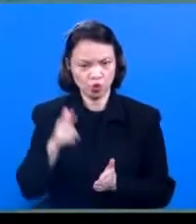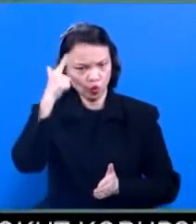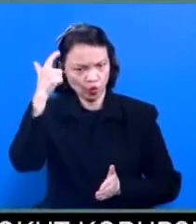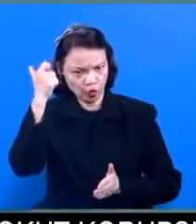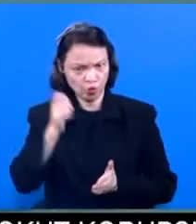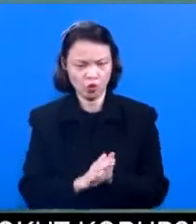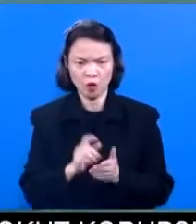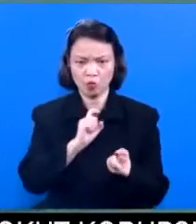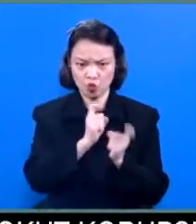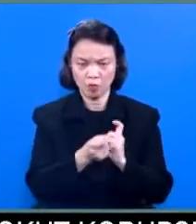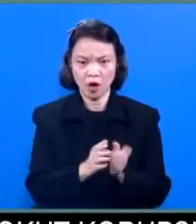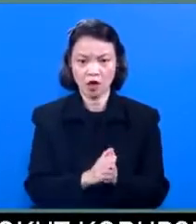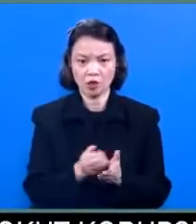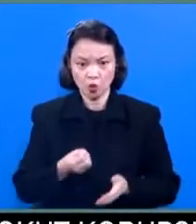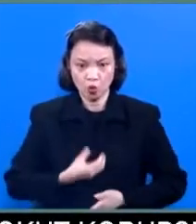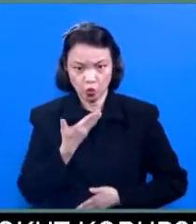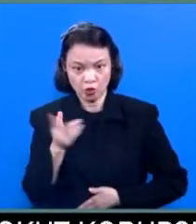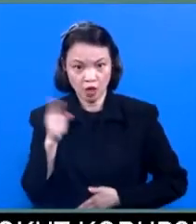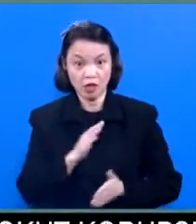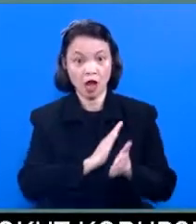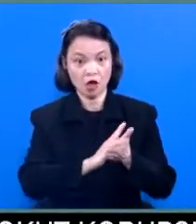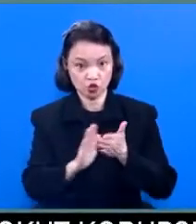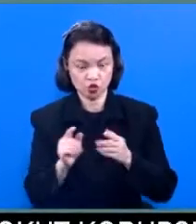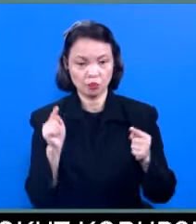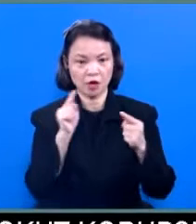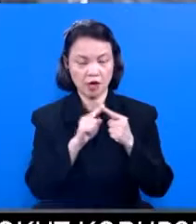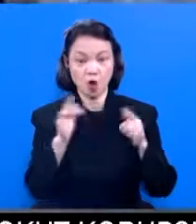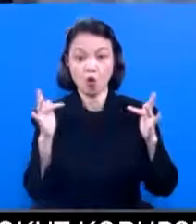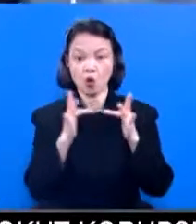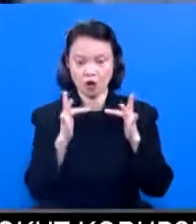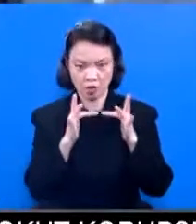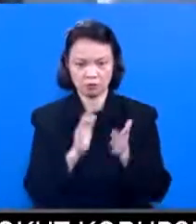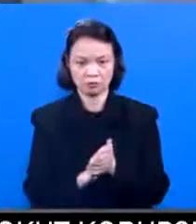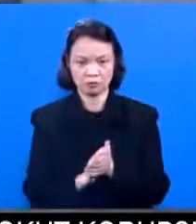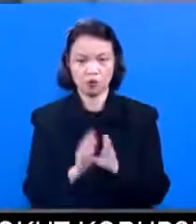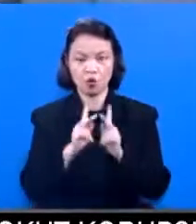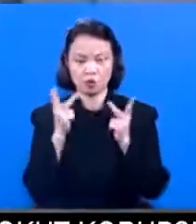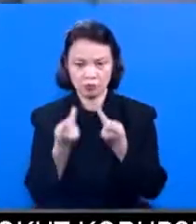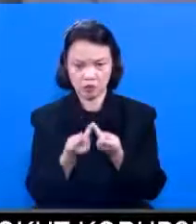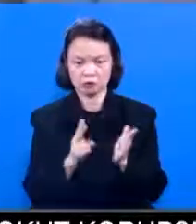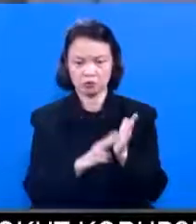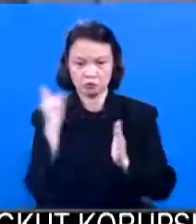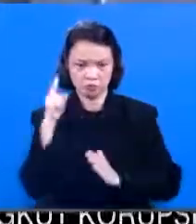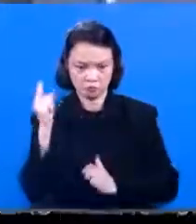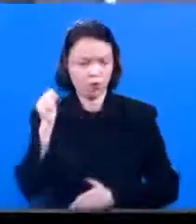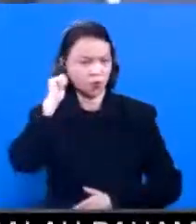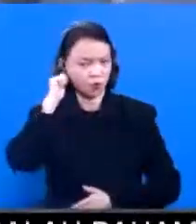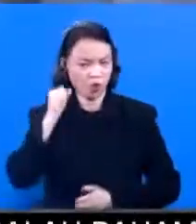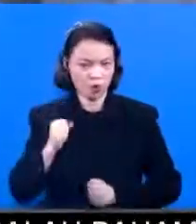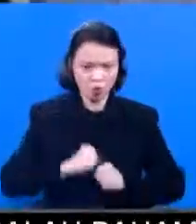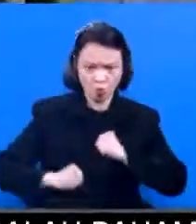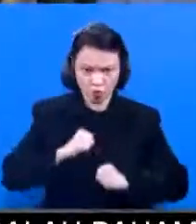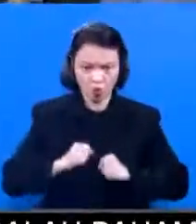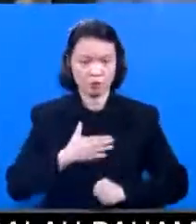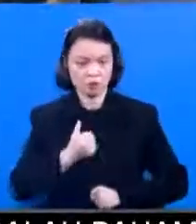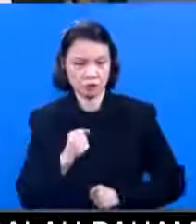karena perubahan sistem aduan dari manual menjadi online. Komisioner Komnas Perempuan Siti Aminah Tardi menyebut sejumlah upaya bisa